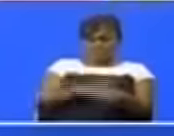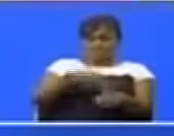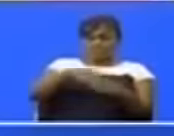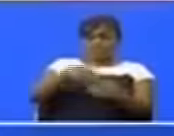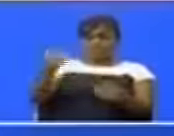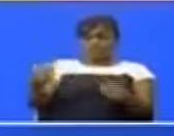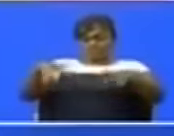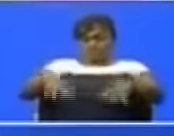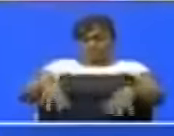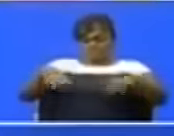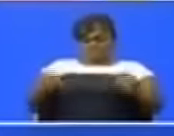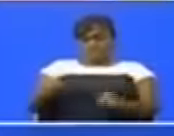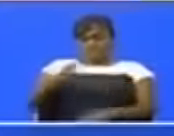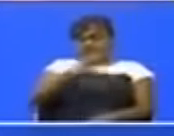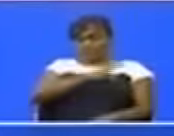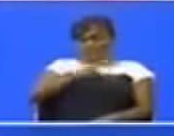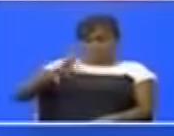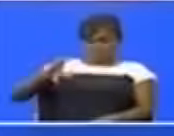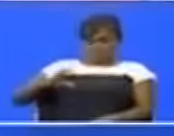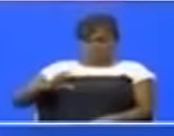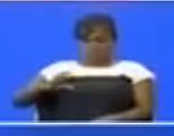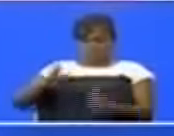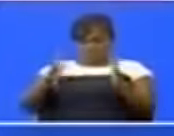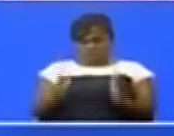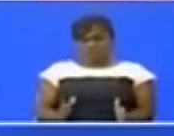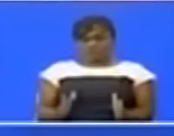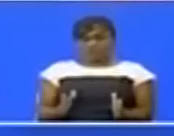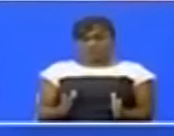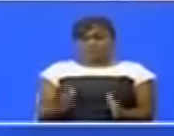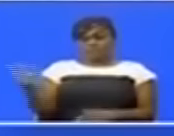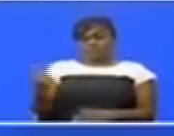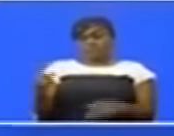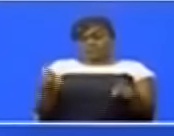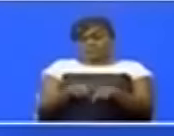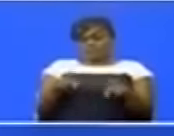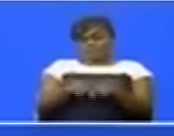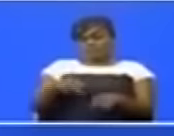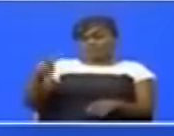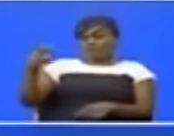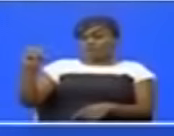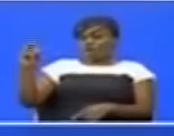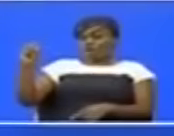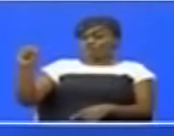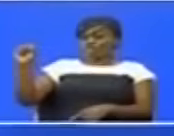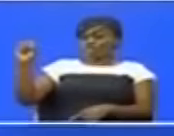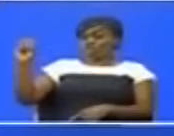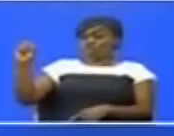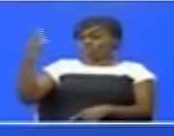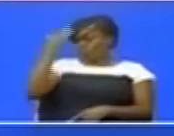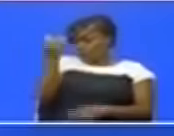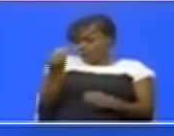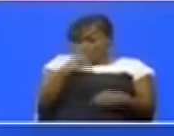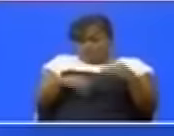aliyekuwa mwenyekiti wa tume hiyo Mumo Matemu na Commissioner Aaron Keino pamoja na Jen Onsongo kufuatia madai ya